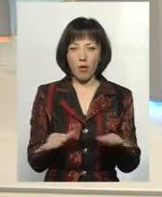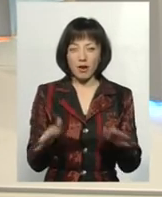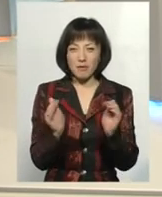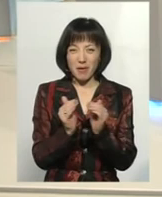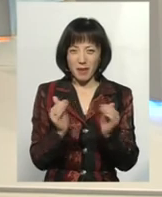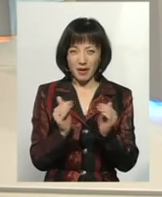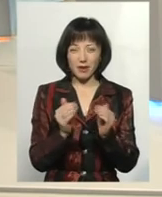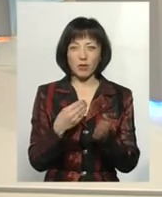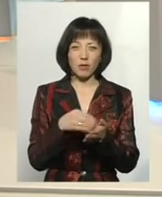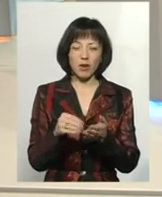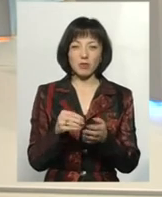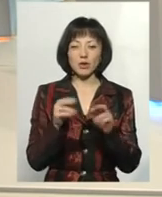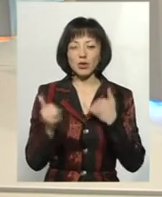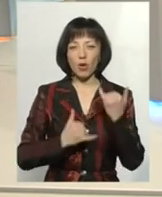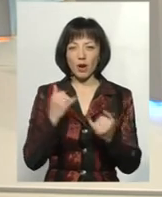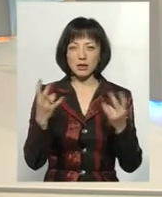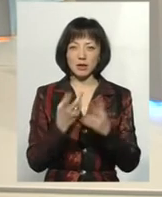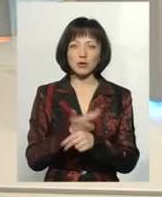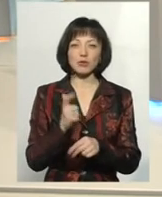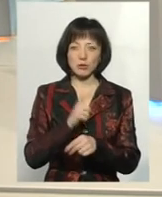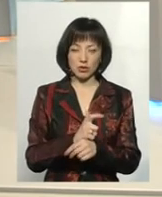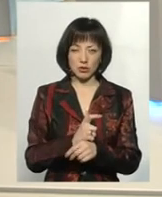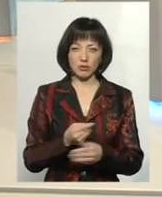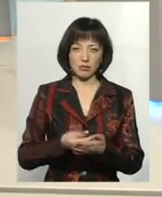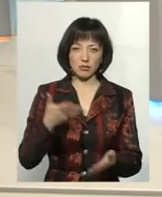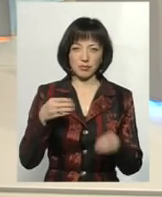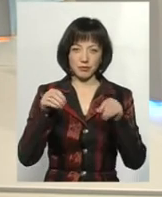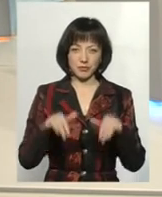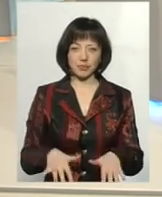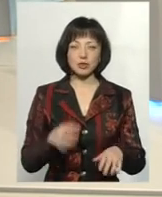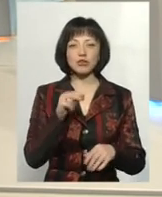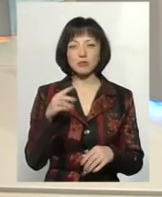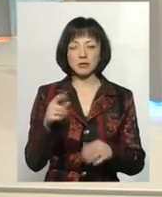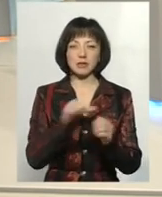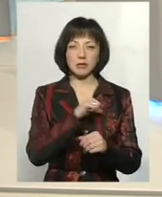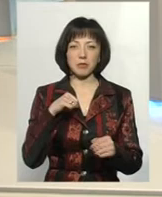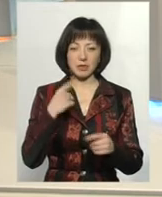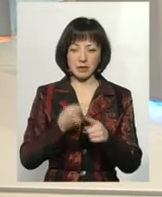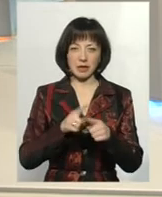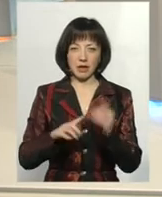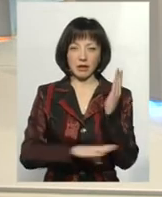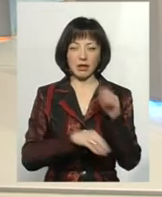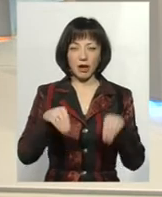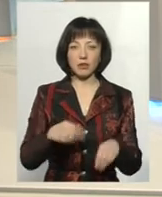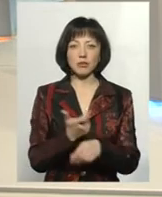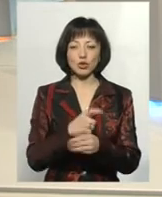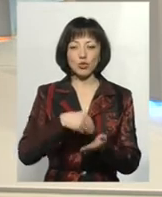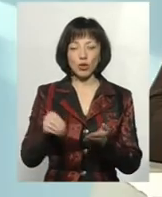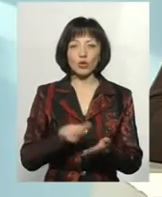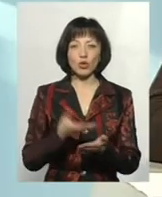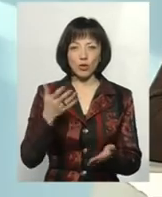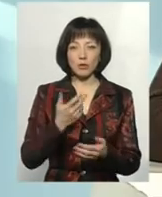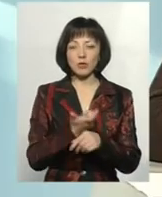купляємо, звичайно, догляд треба за ним ще дороговартість, ніж саме оцей саджанець. Тому будемо брати більше дерева,